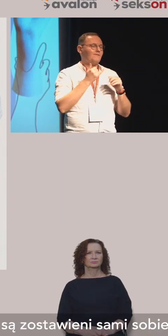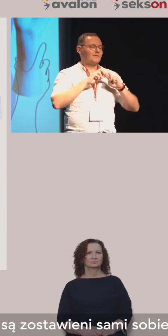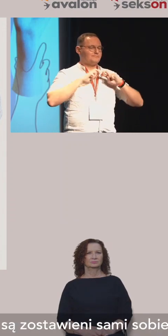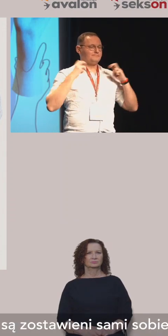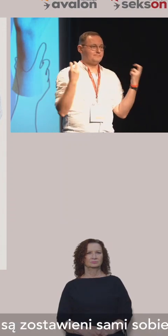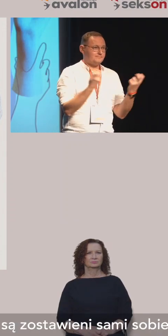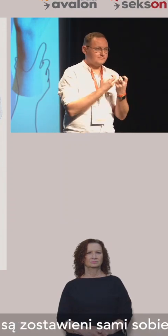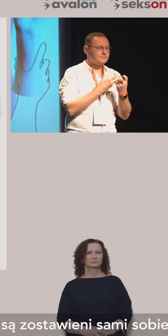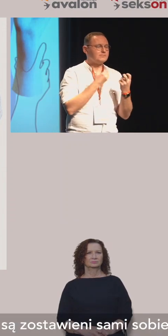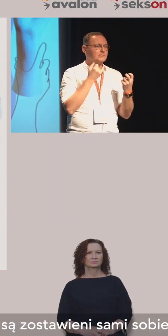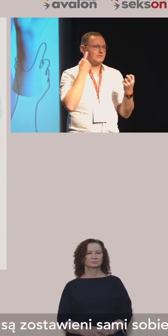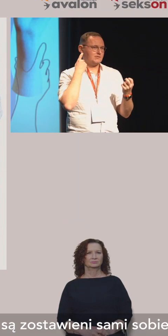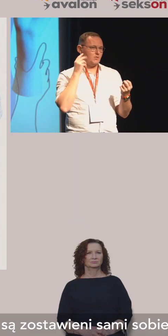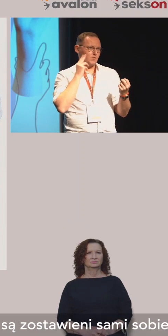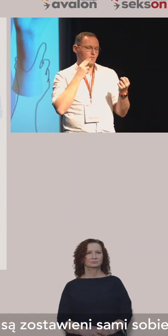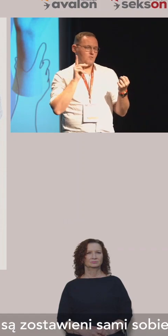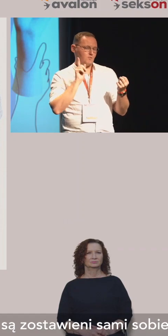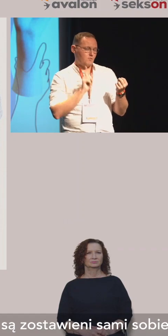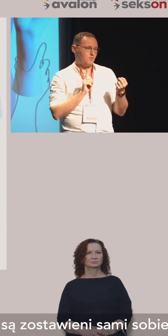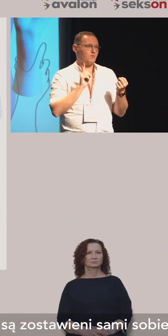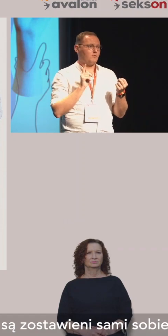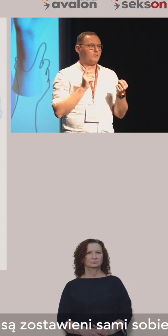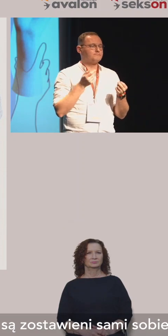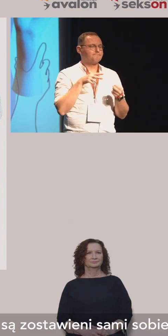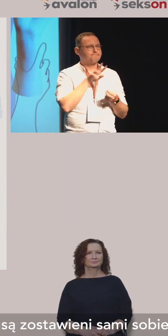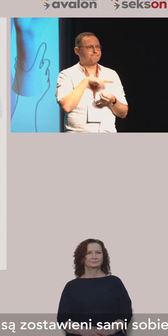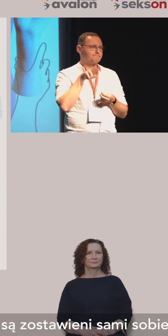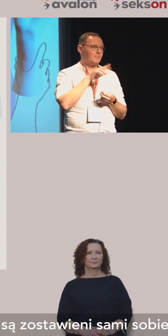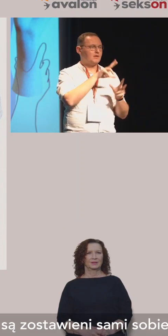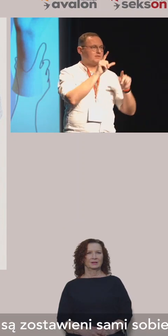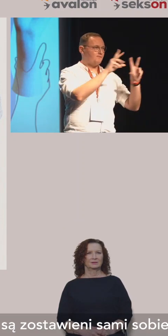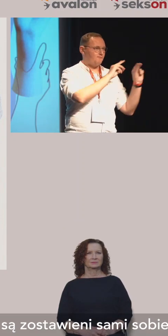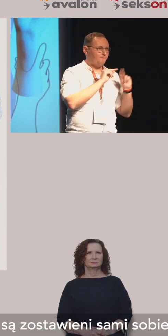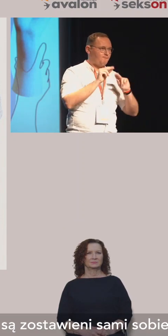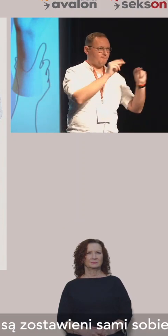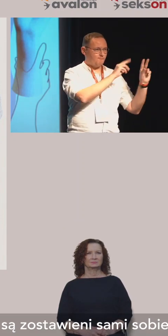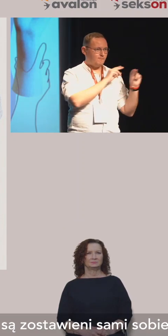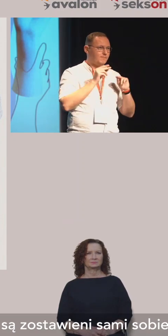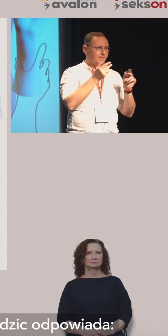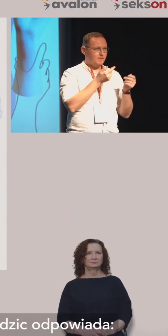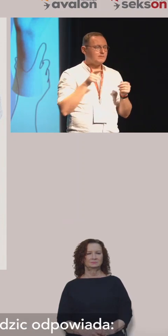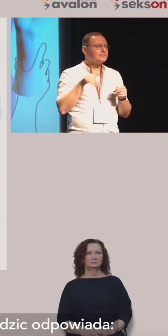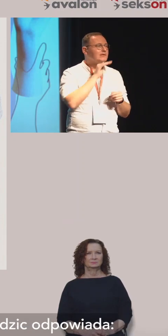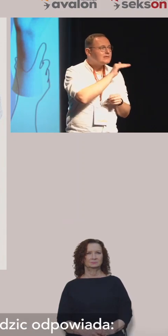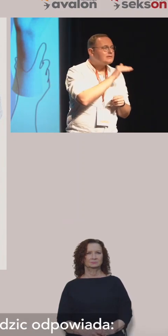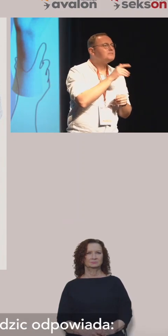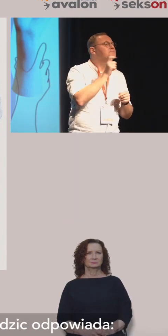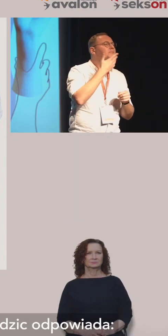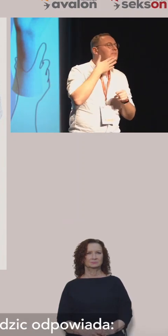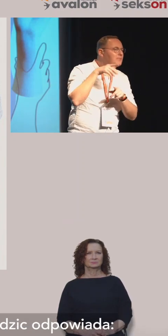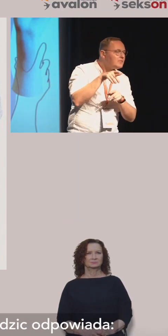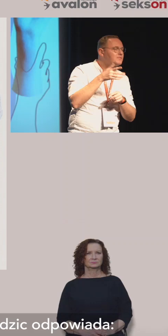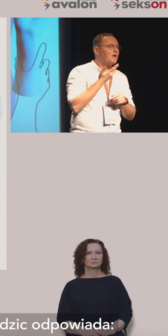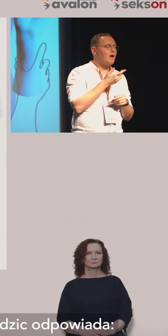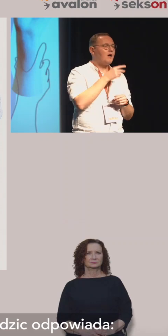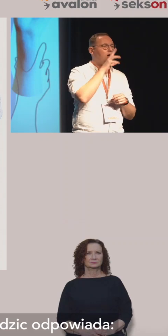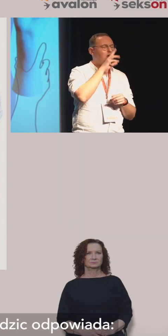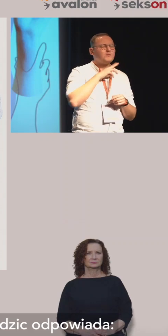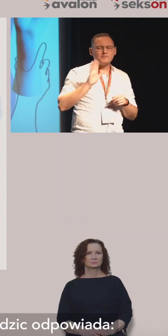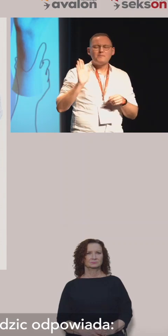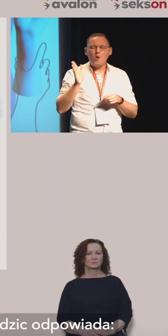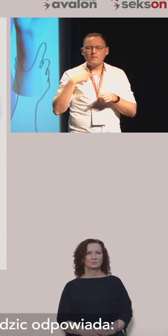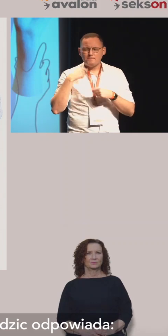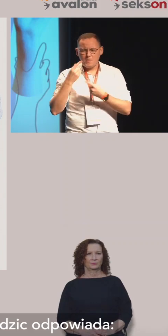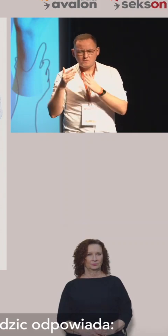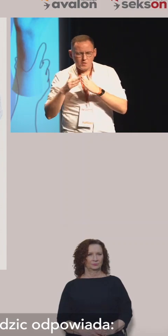sytuacjach świąt czy jakichś wydarzeń rodzinnych głusi tak naprawdę są zostawieni sami sobie, wszyscy dookoła rozmawiają.